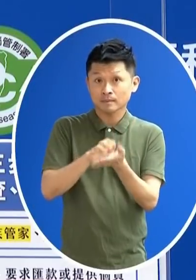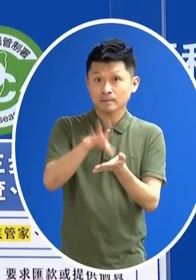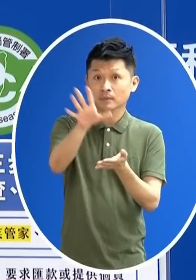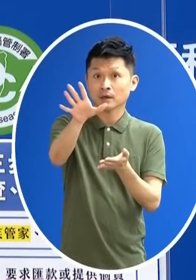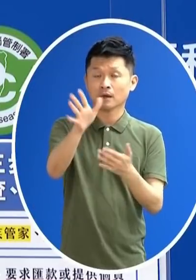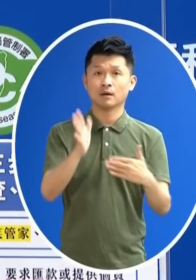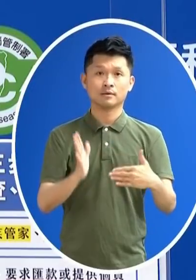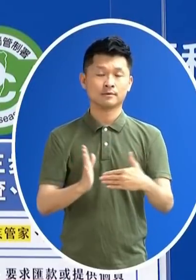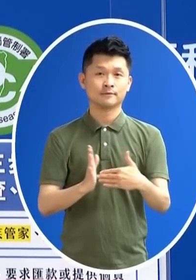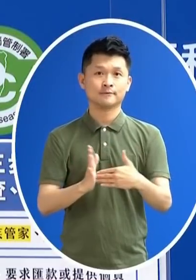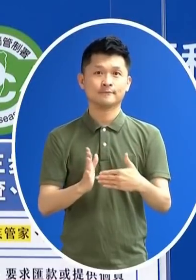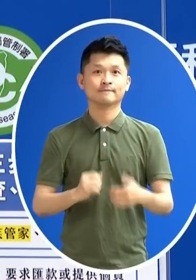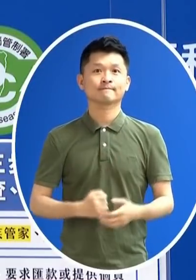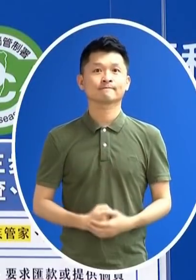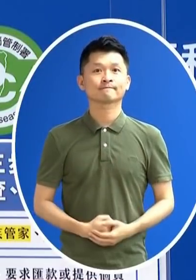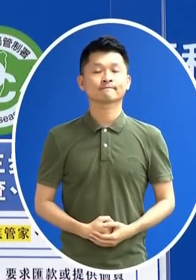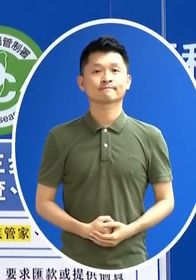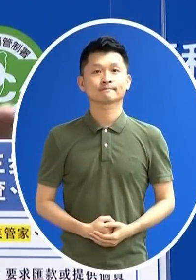告的部分就到这边。